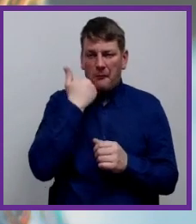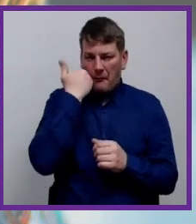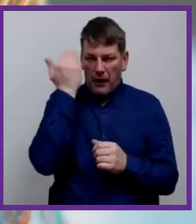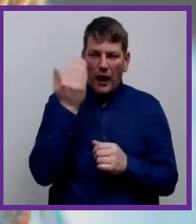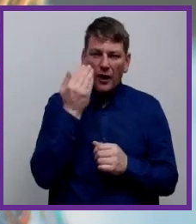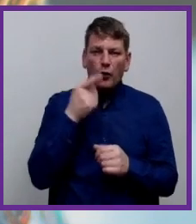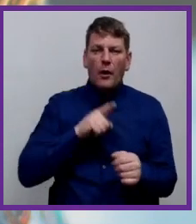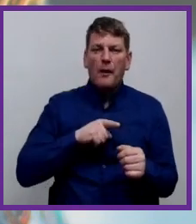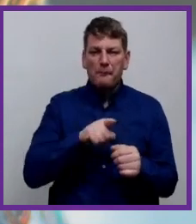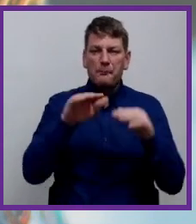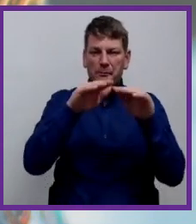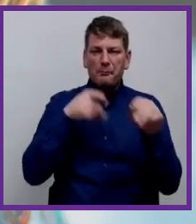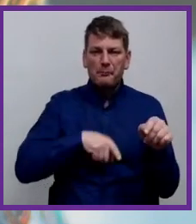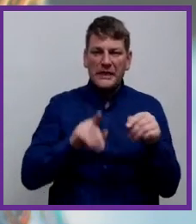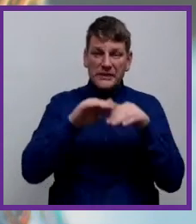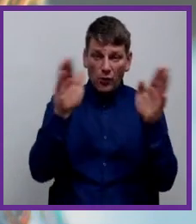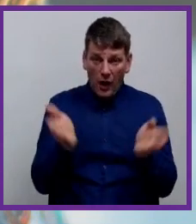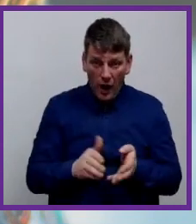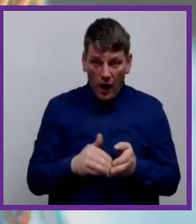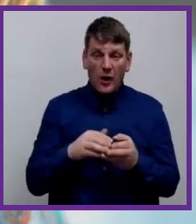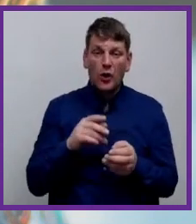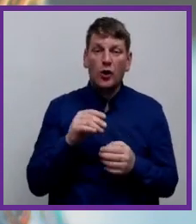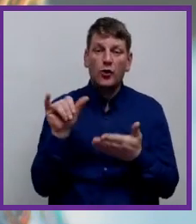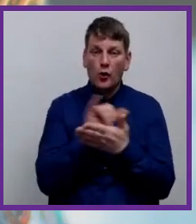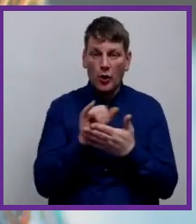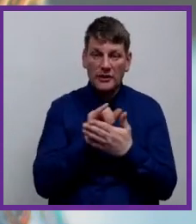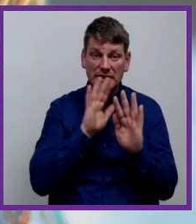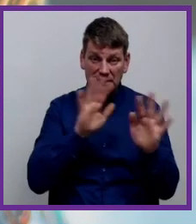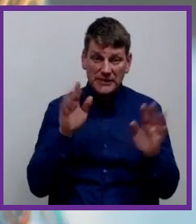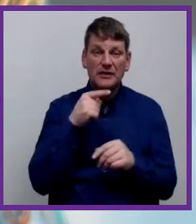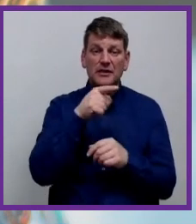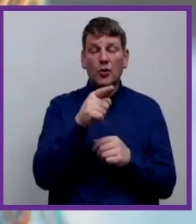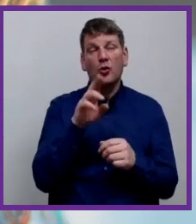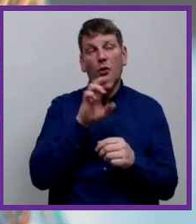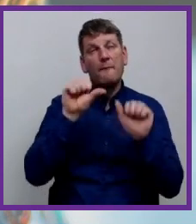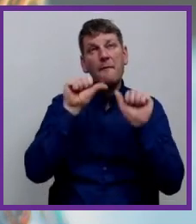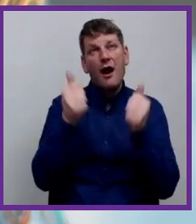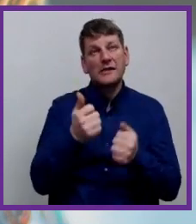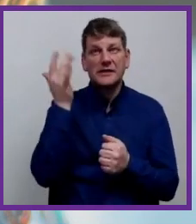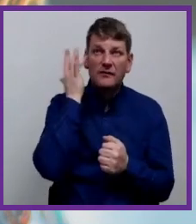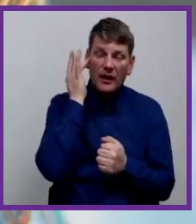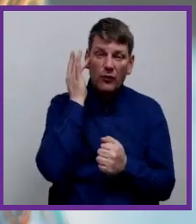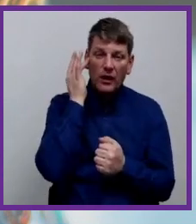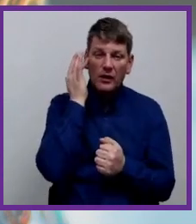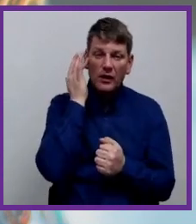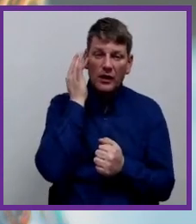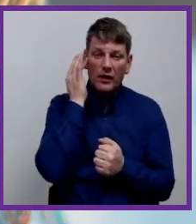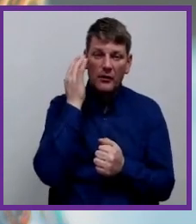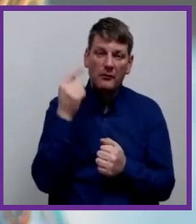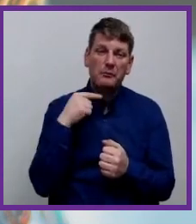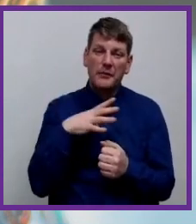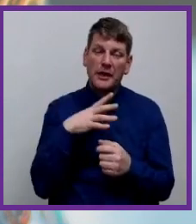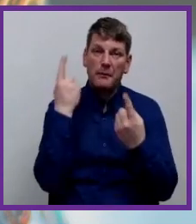Ņujorkas izstādē, tad vienlaikas tāds no konceptuālisma mākslas tāda viedokļa mēs bija